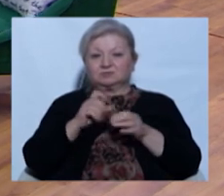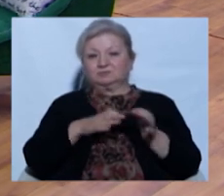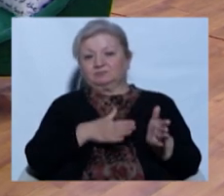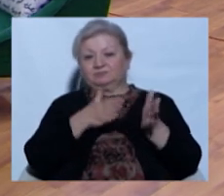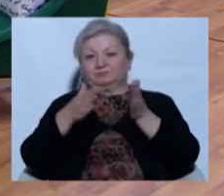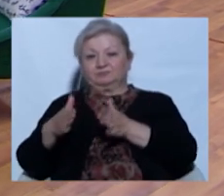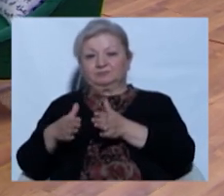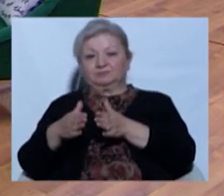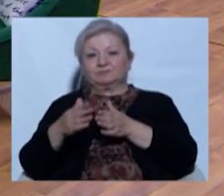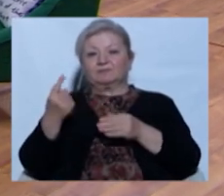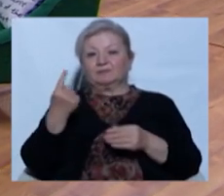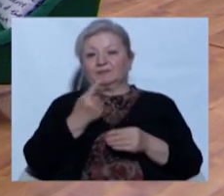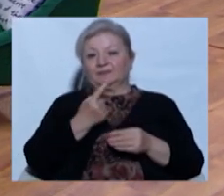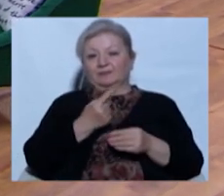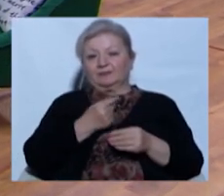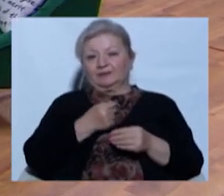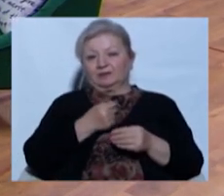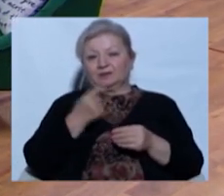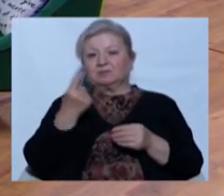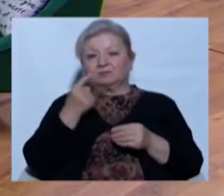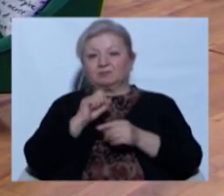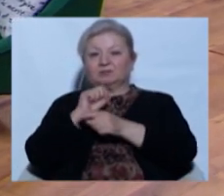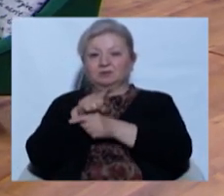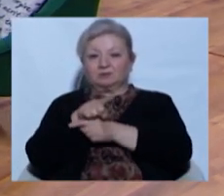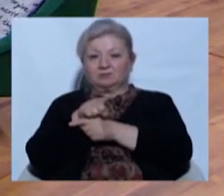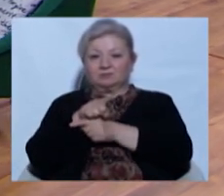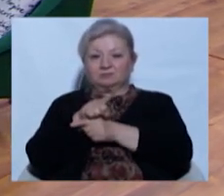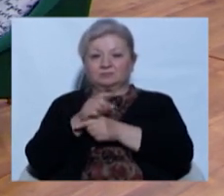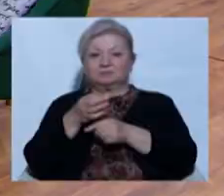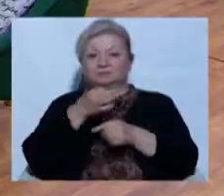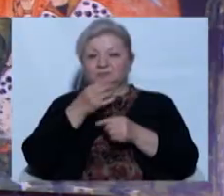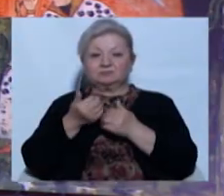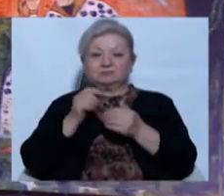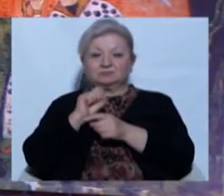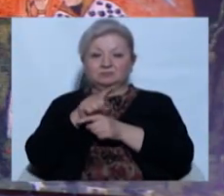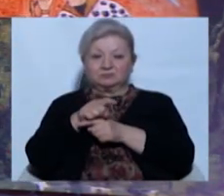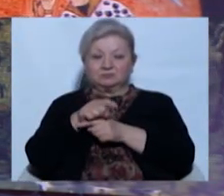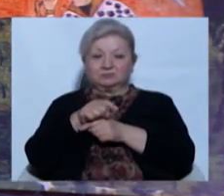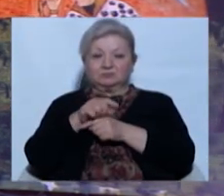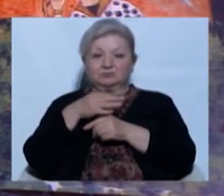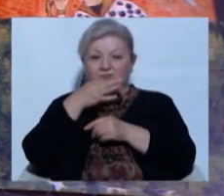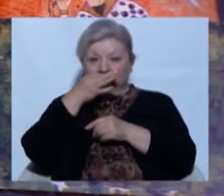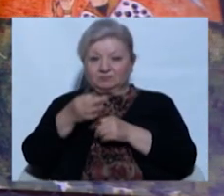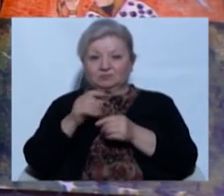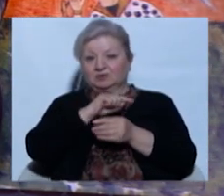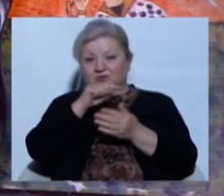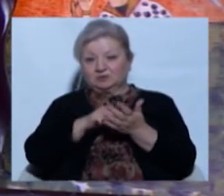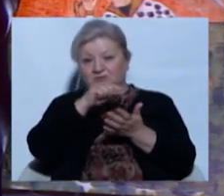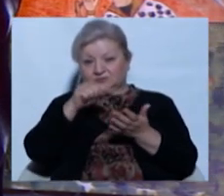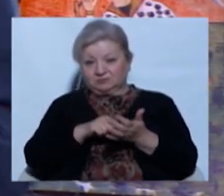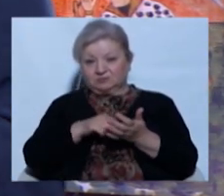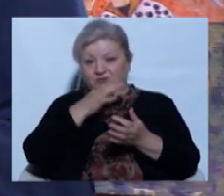გადავიდეთ პირველ დავალებაზე. სანამ პირველ დავალებაზე გადავალთ და პირველ კითხვაზე, რომელსაც კითხვებზე უფრო